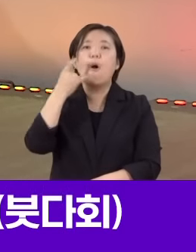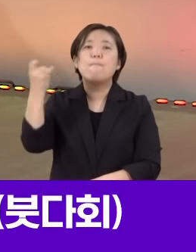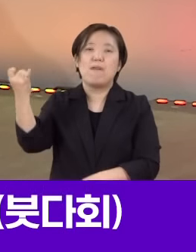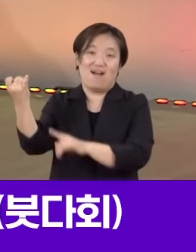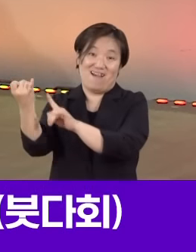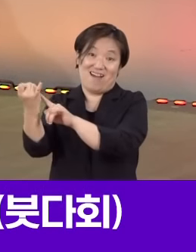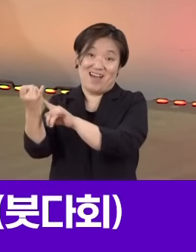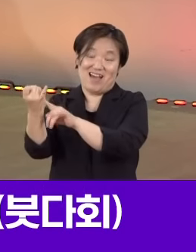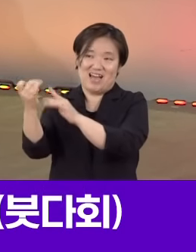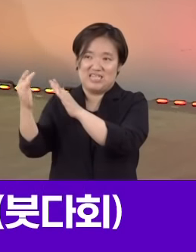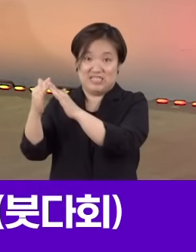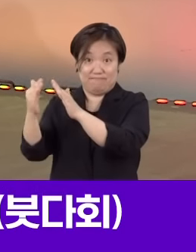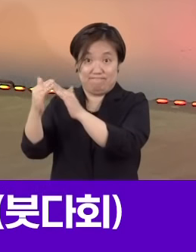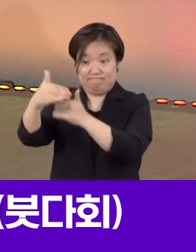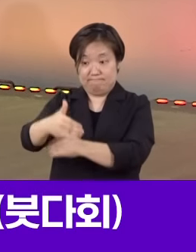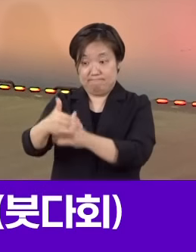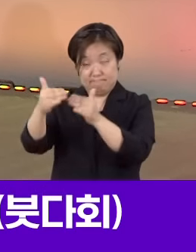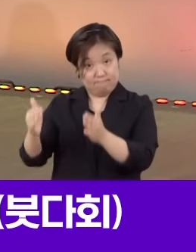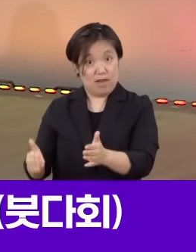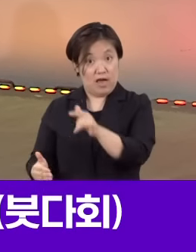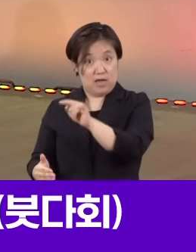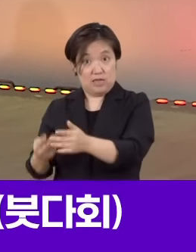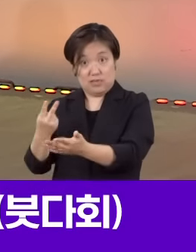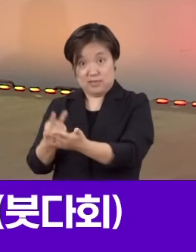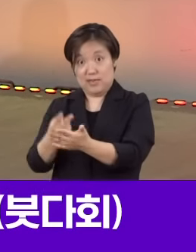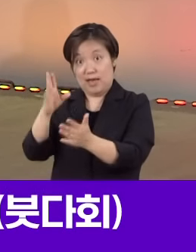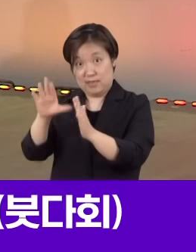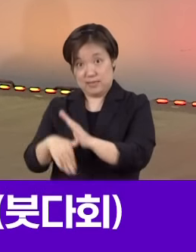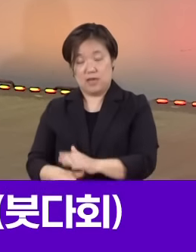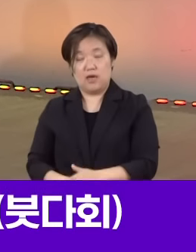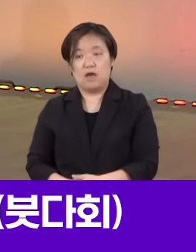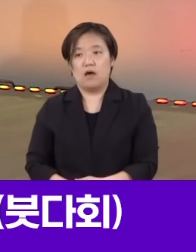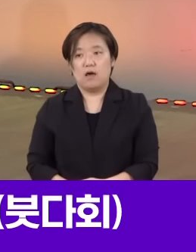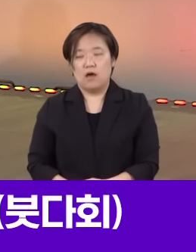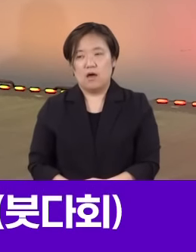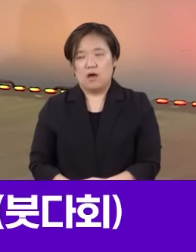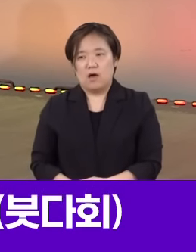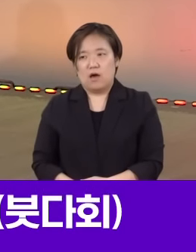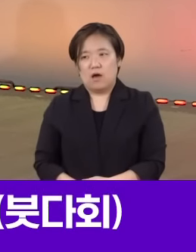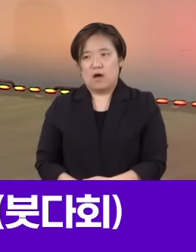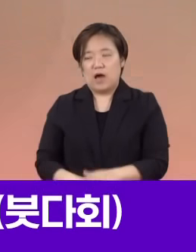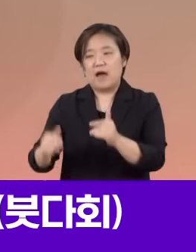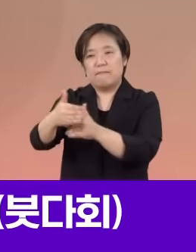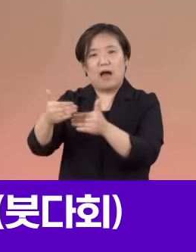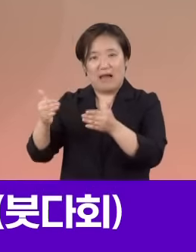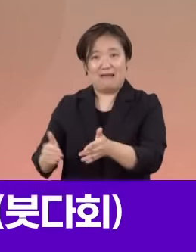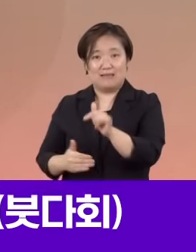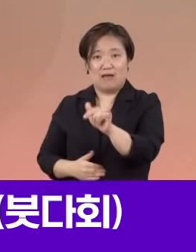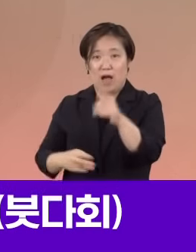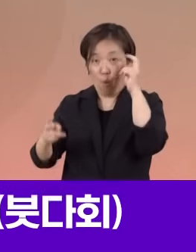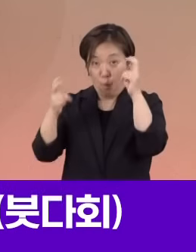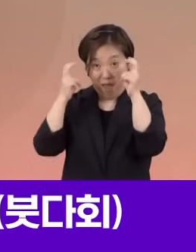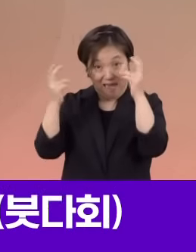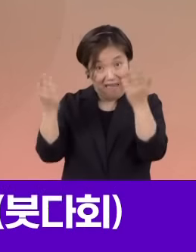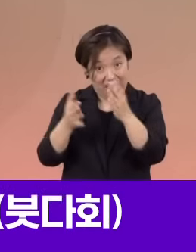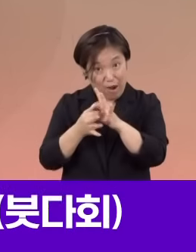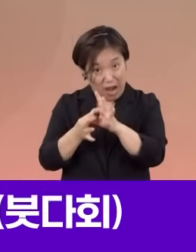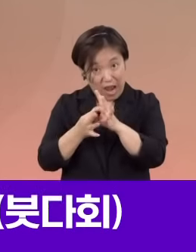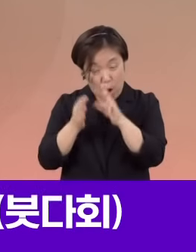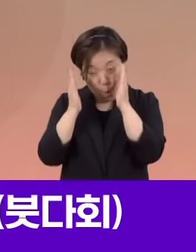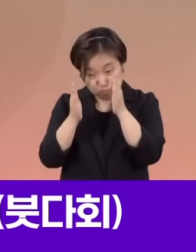작은 방에서 회사일과 관련된 공부를 하고 있었는데 책을 펼쳐